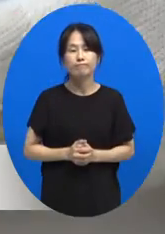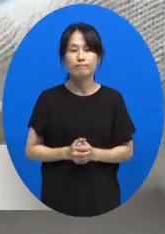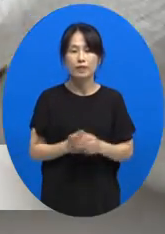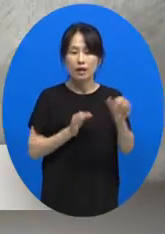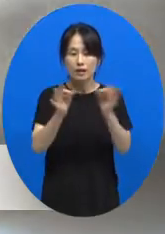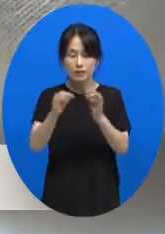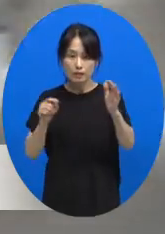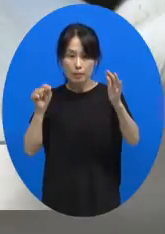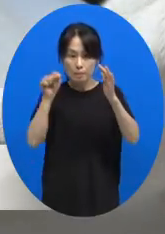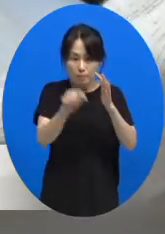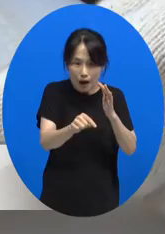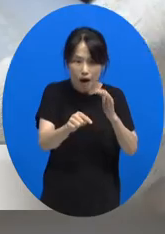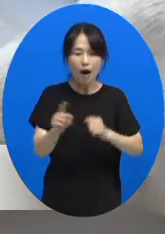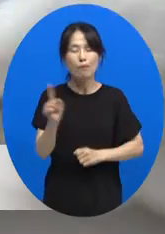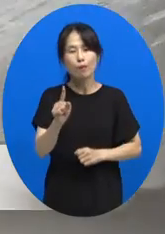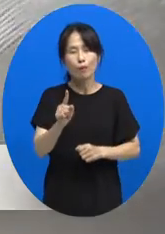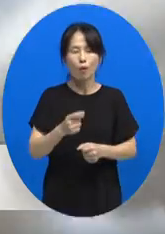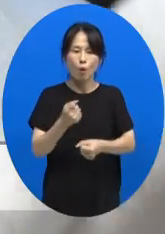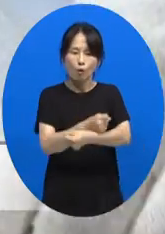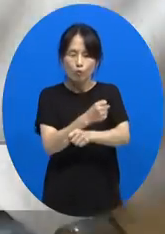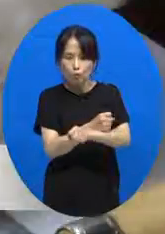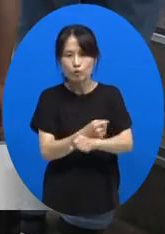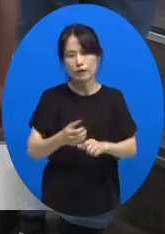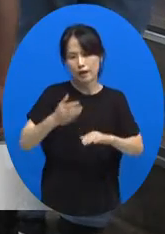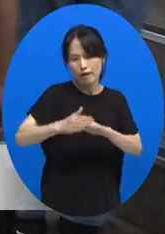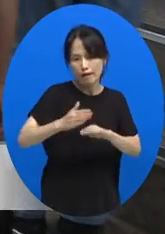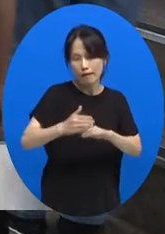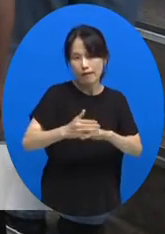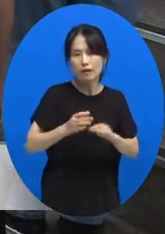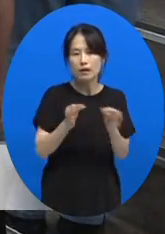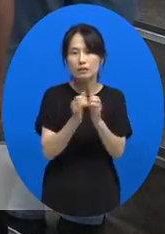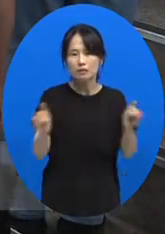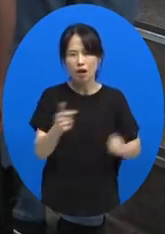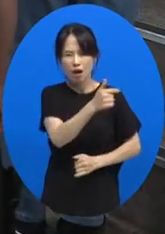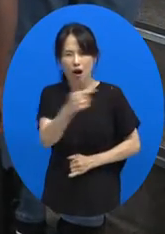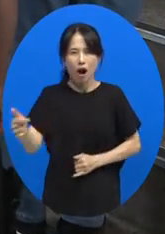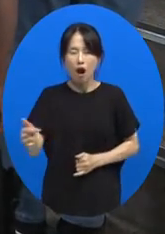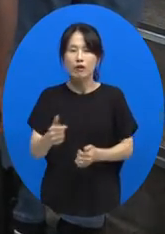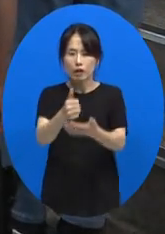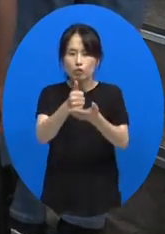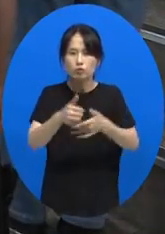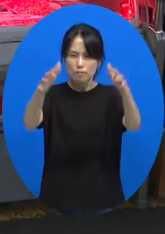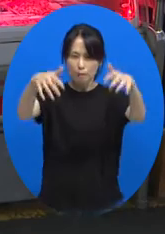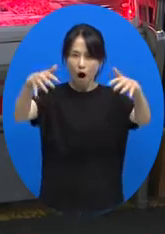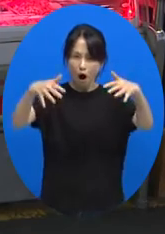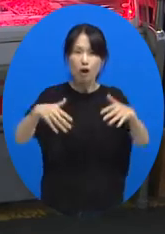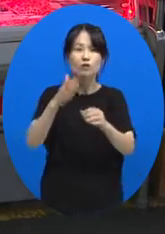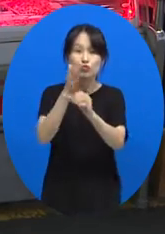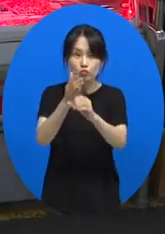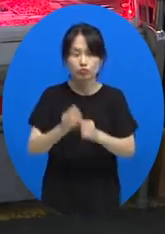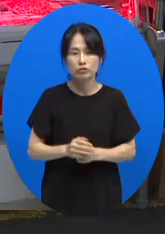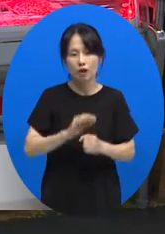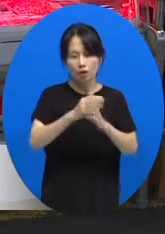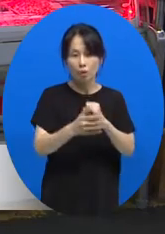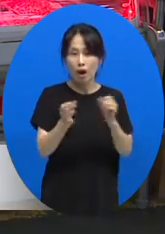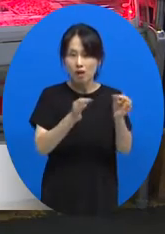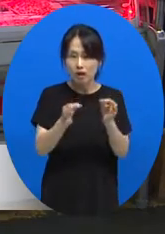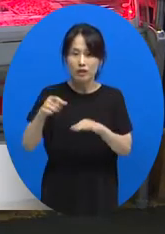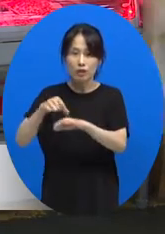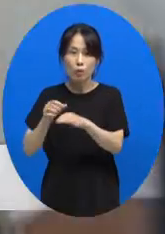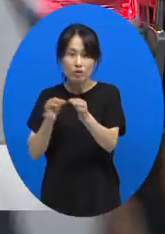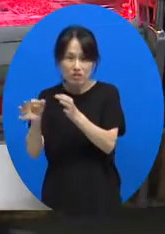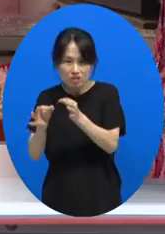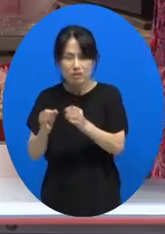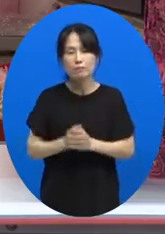시장 통에 들어서자마자 동태포를 뜨는 상인이 큰 소리로 손님들을 끌어모읍니다. 과일 가게, 고깃집